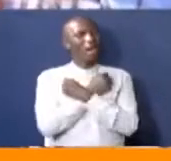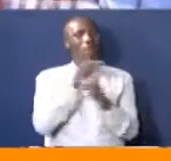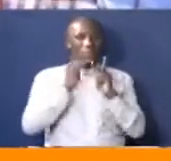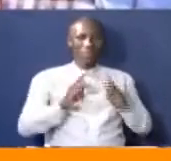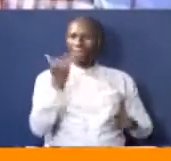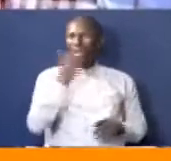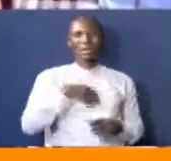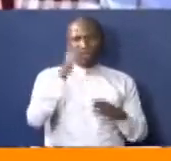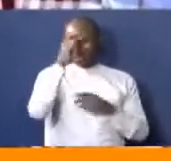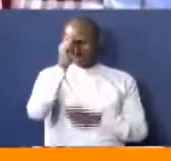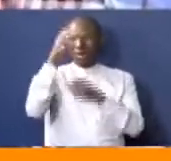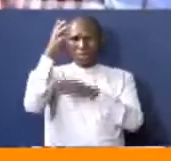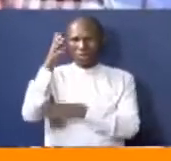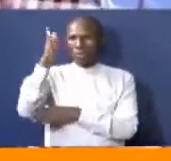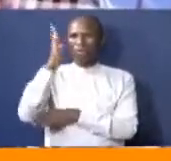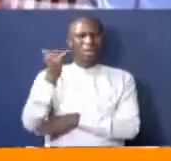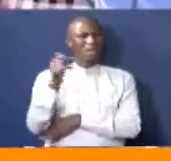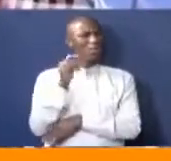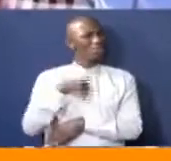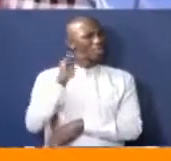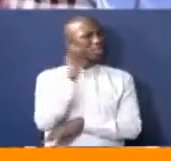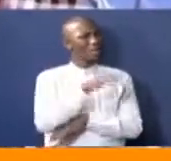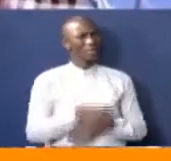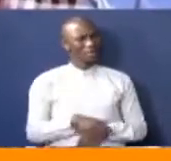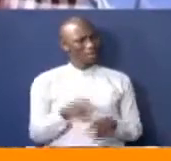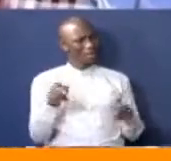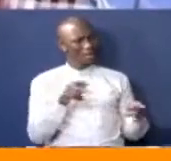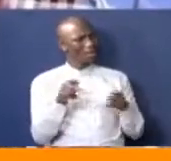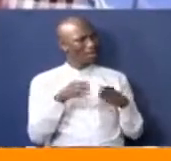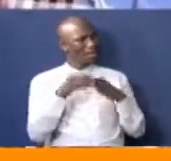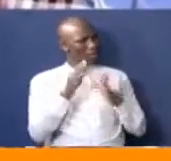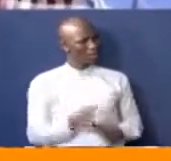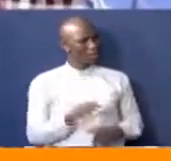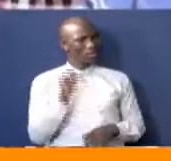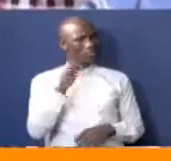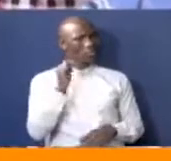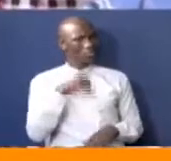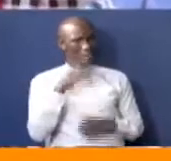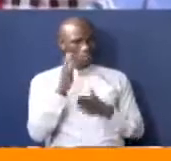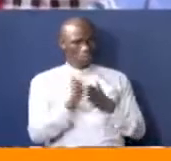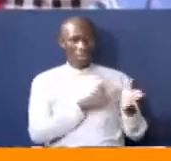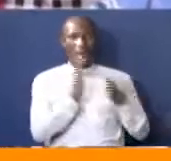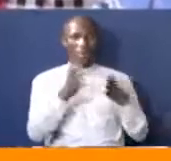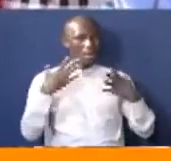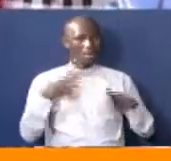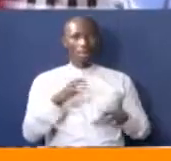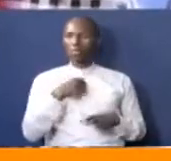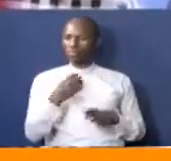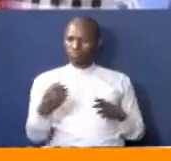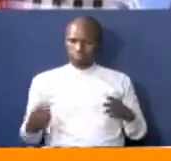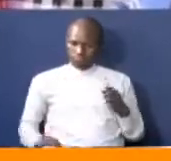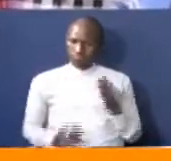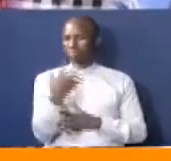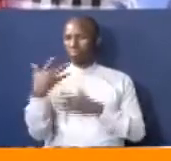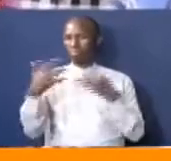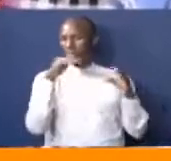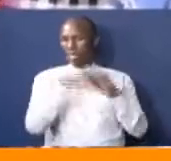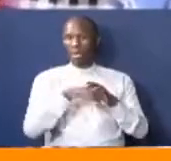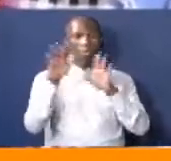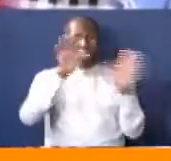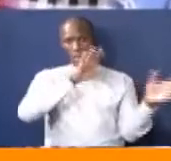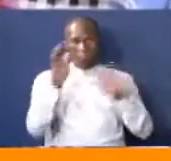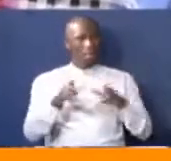ni mukii wa angai yutu ikula party leader with any organize andu ala makwete kau katika kiama kitu kia